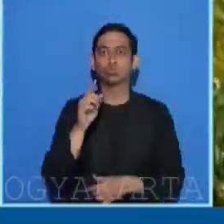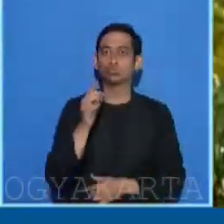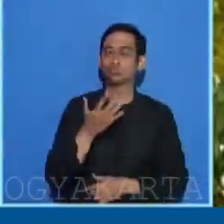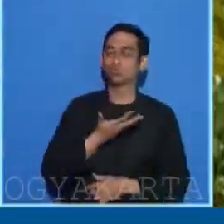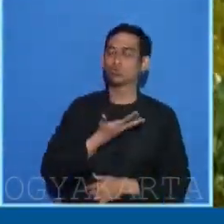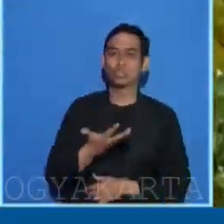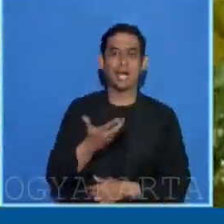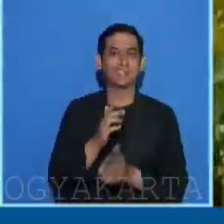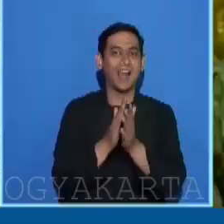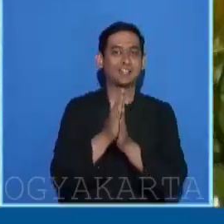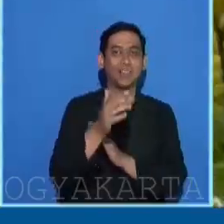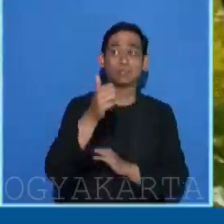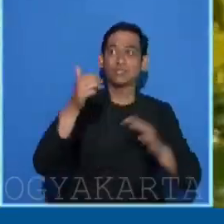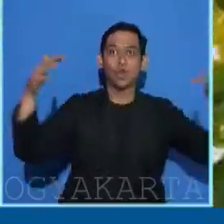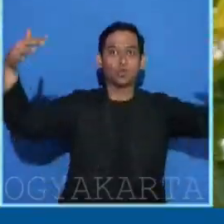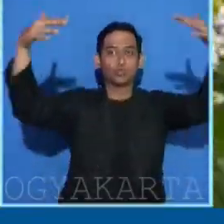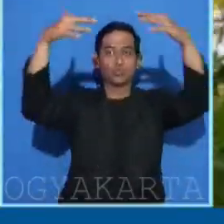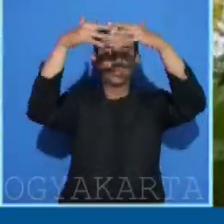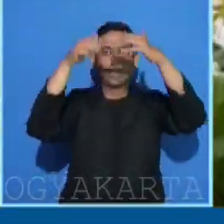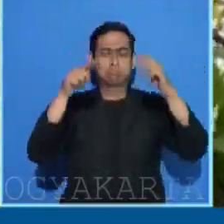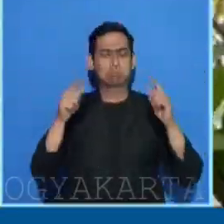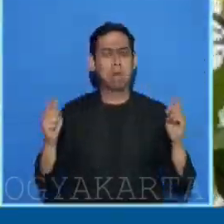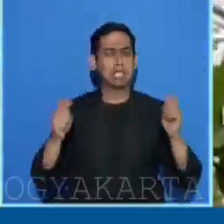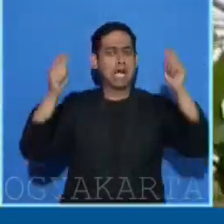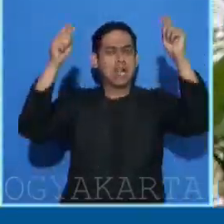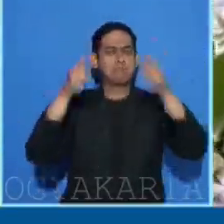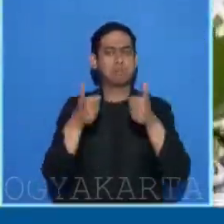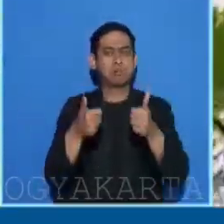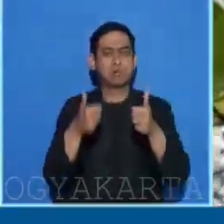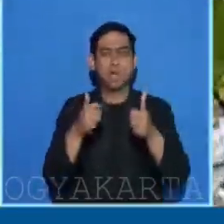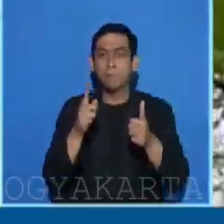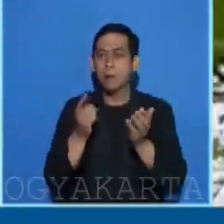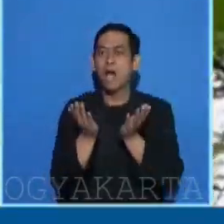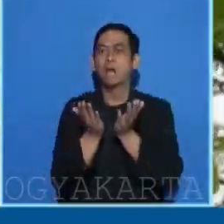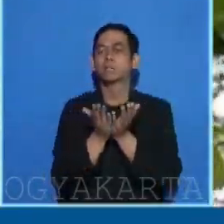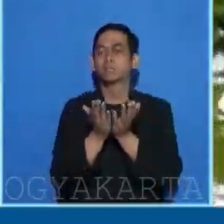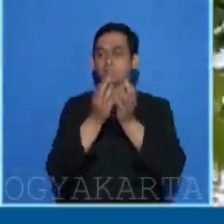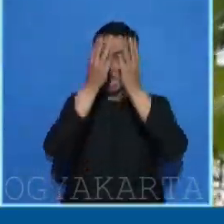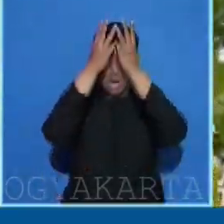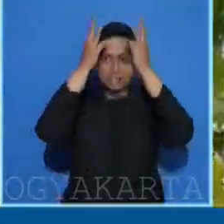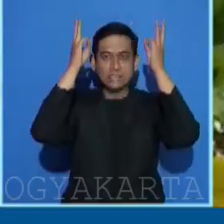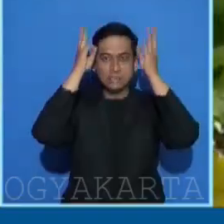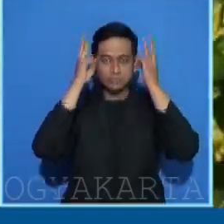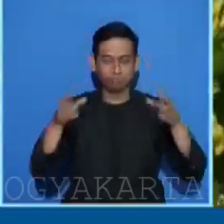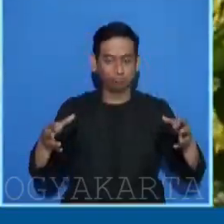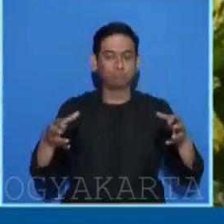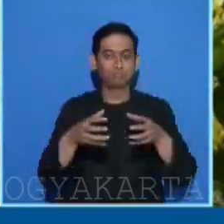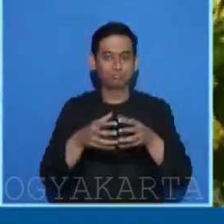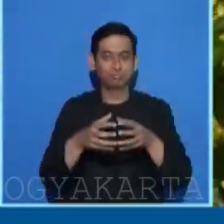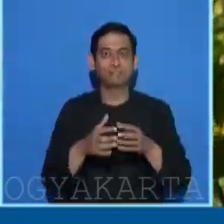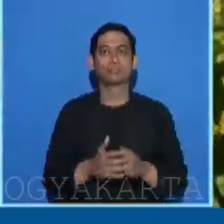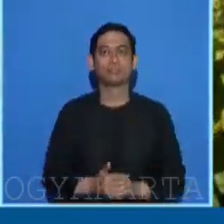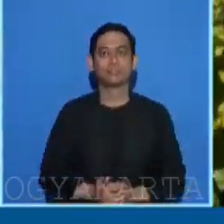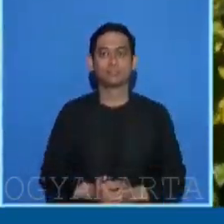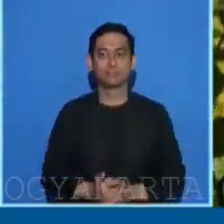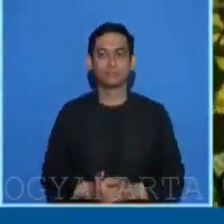indahenggengahanahangang ingkang kaluk kan kayuo men tasih mlebet in kempan tanaman fabis trengguli kawit